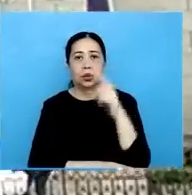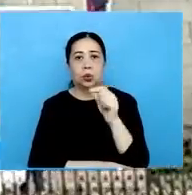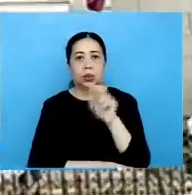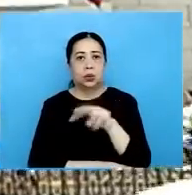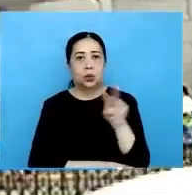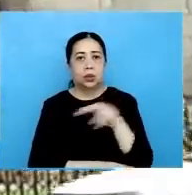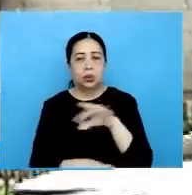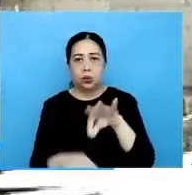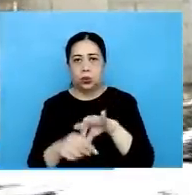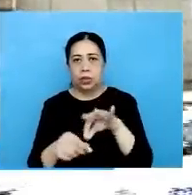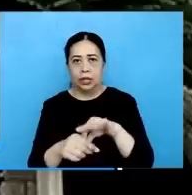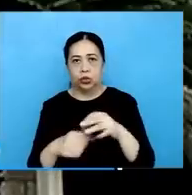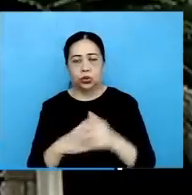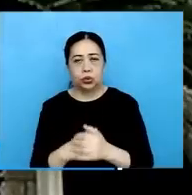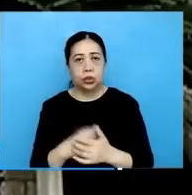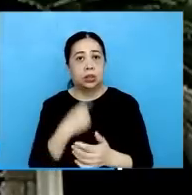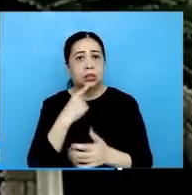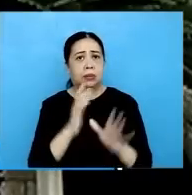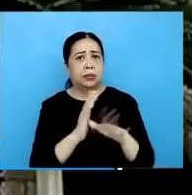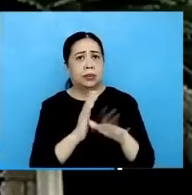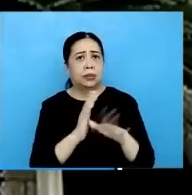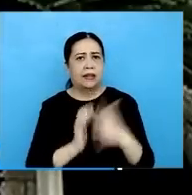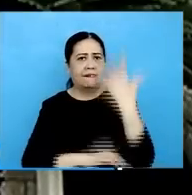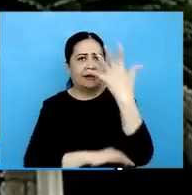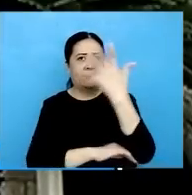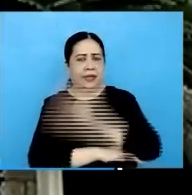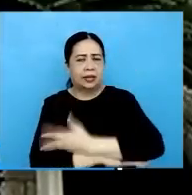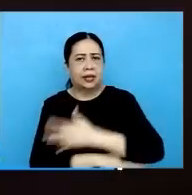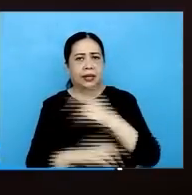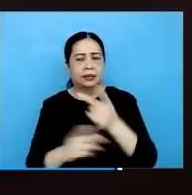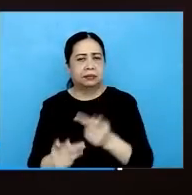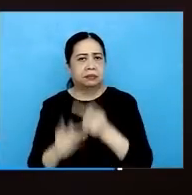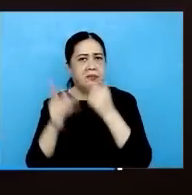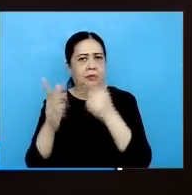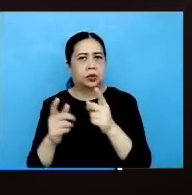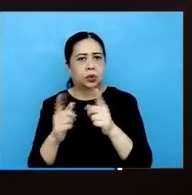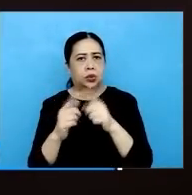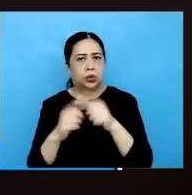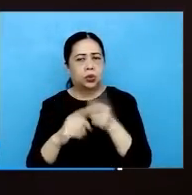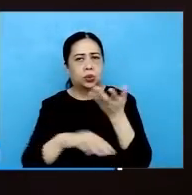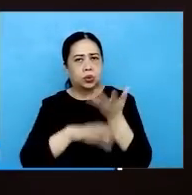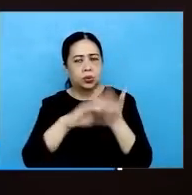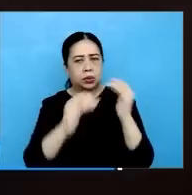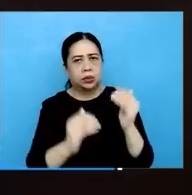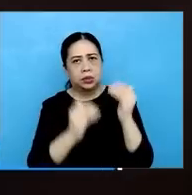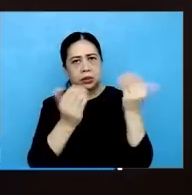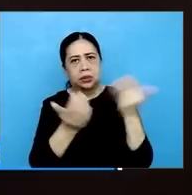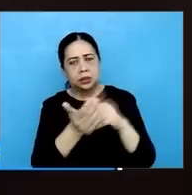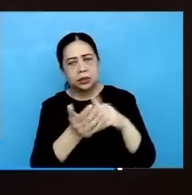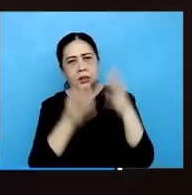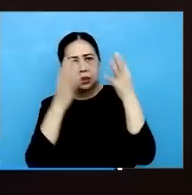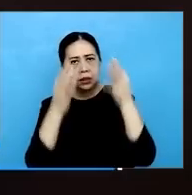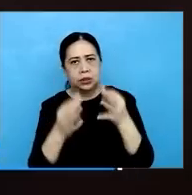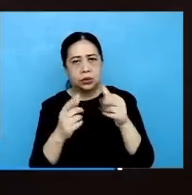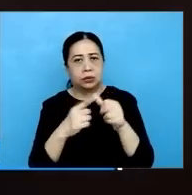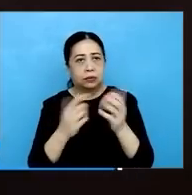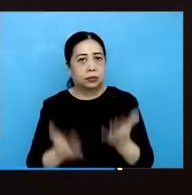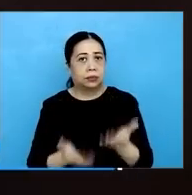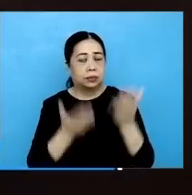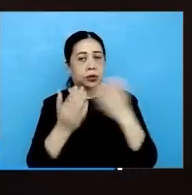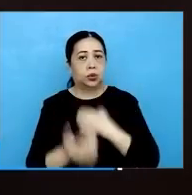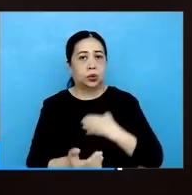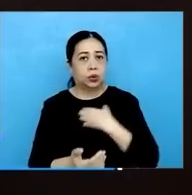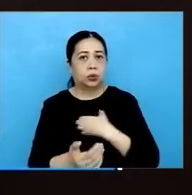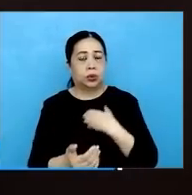elections. Ayon sa COMELEC, may 5 araw ang mga petitioner para iapela ang desisyon. Unang inihain ang petisyon laban